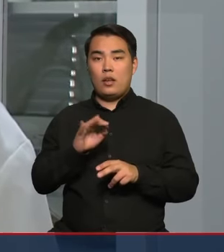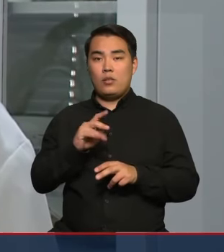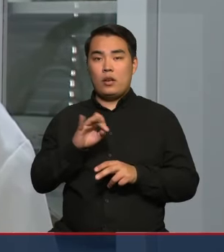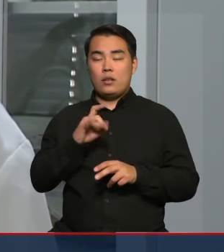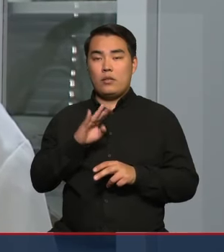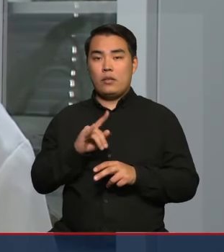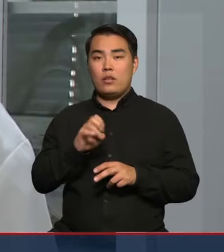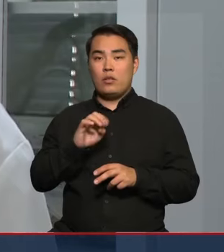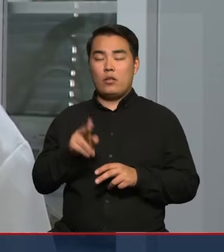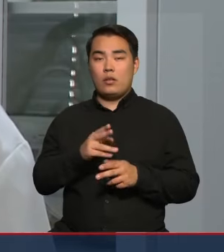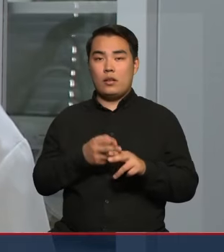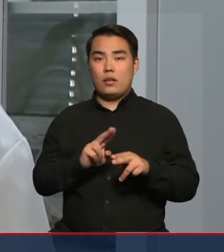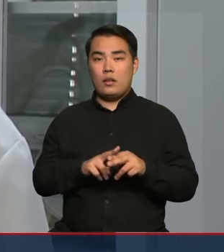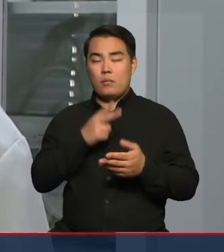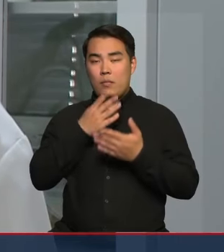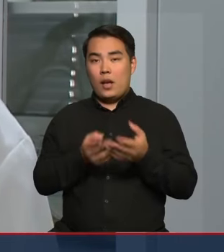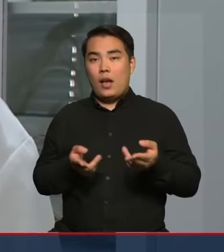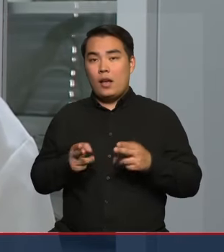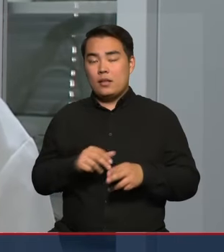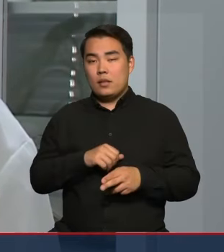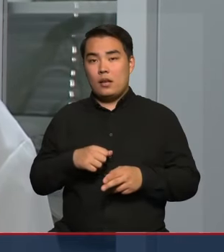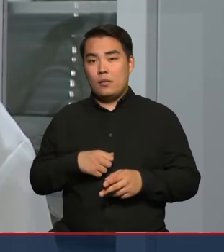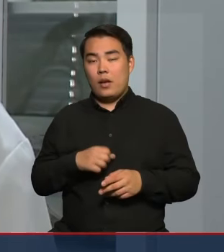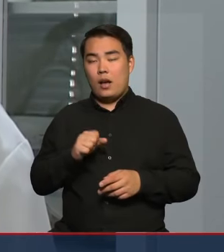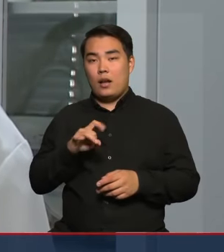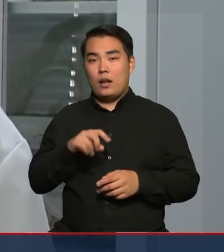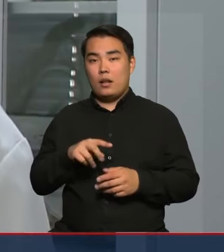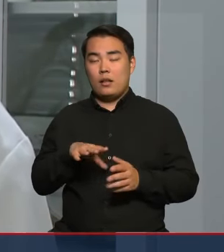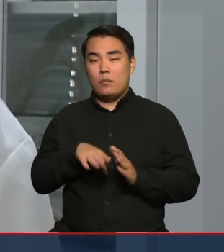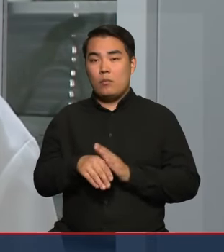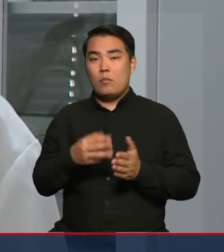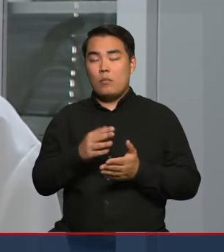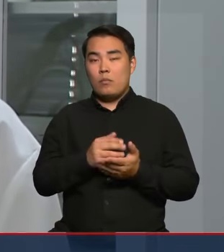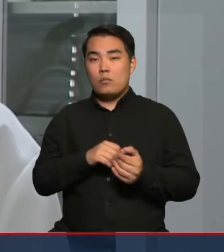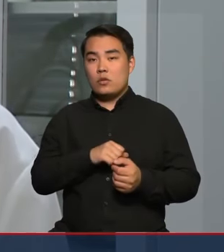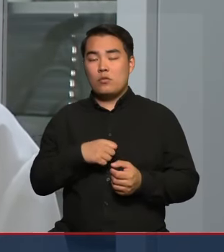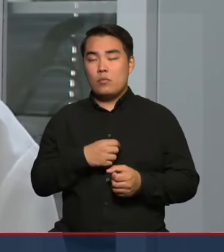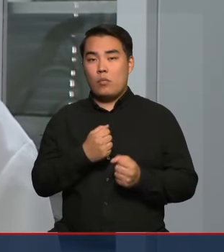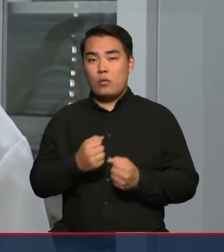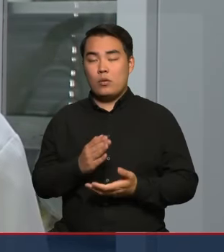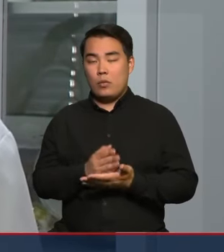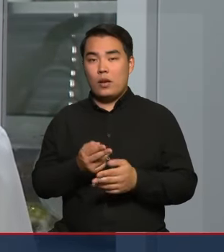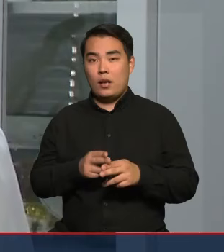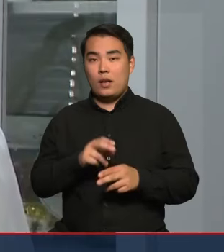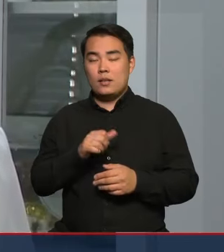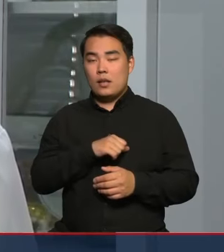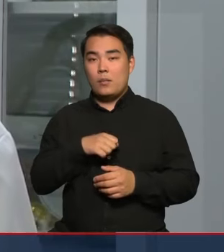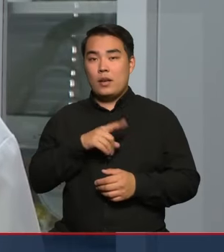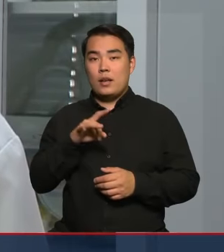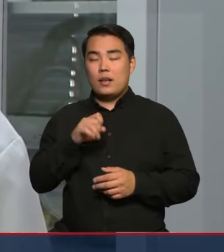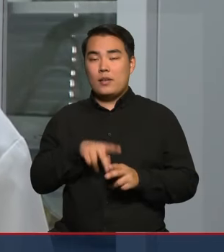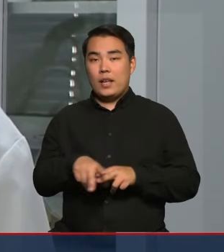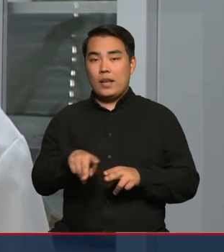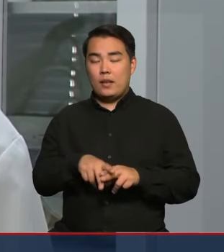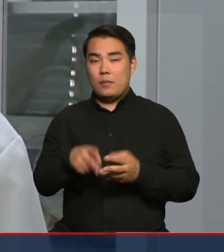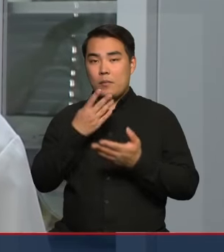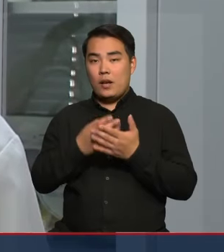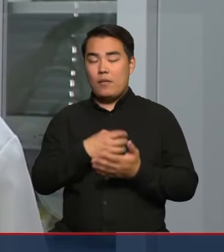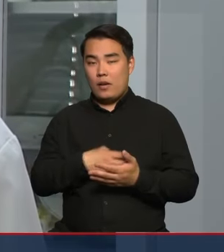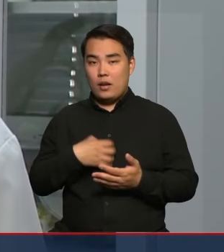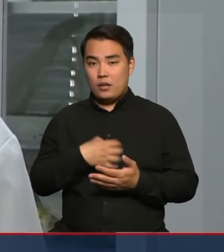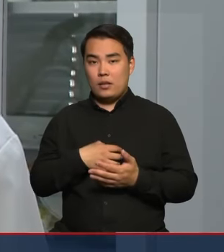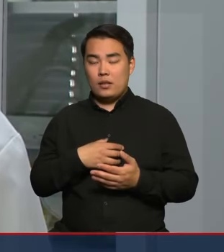йод. Қалқанша безінің рагінде кеңнен пайдаланамыз, емінде пайдаланады. Осы радиоактивті йод қазір Қазақстанда пайдаланатқан